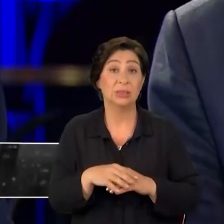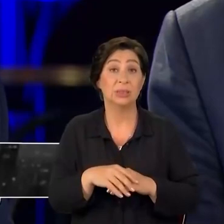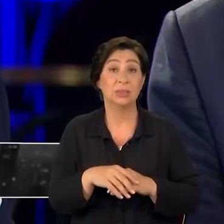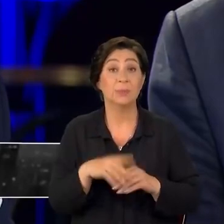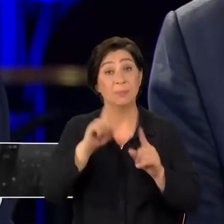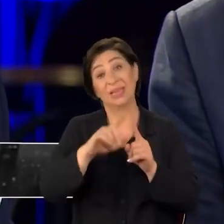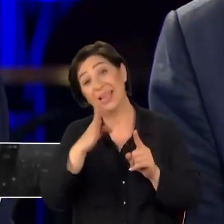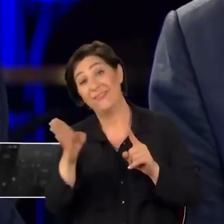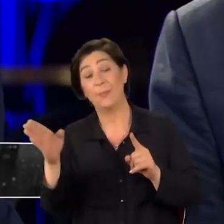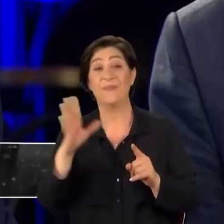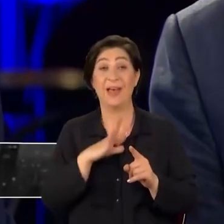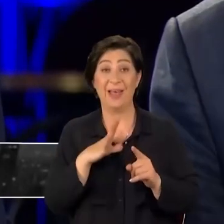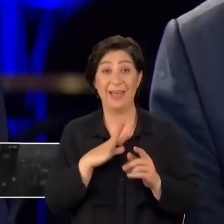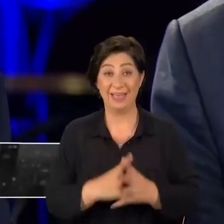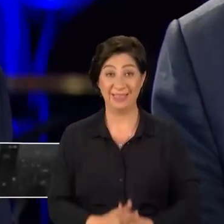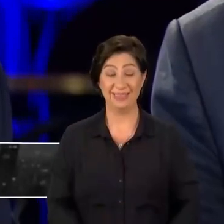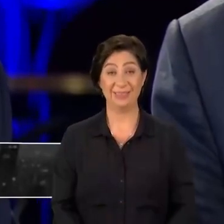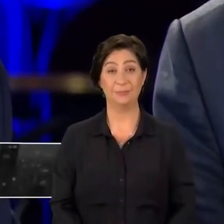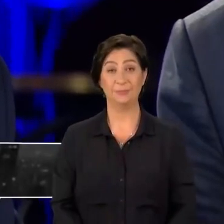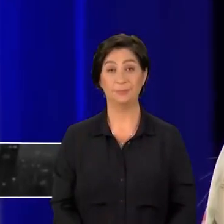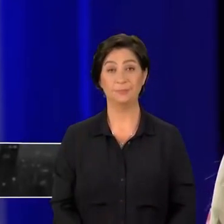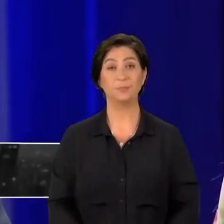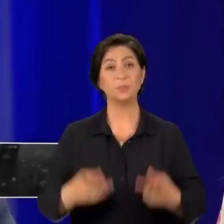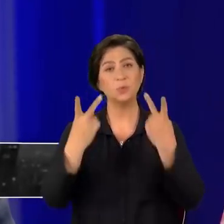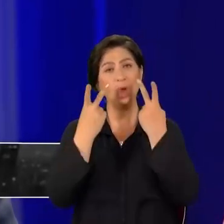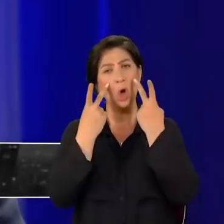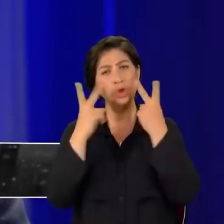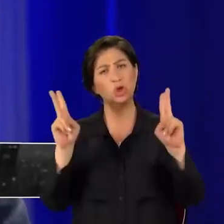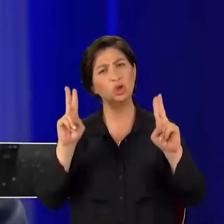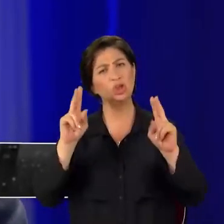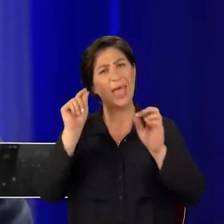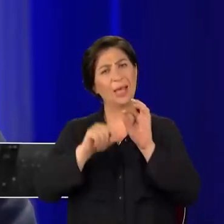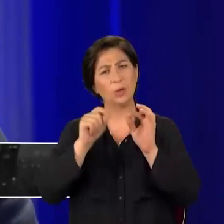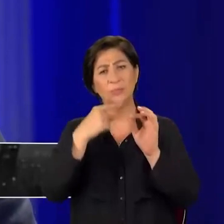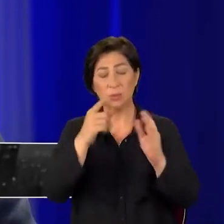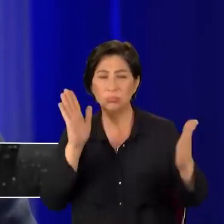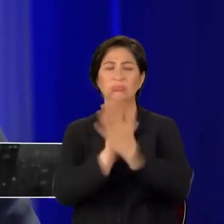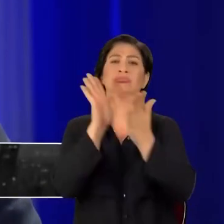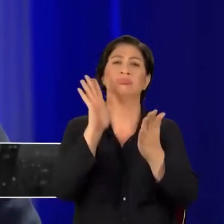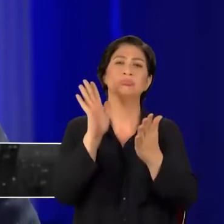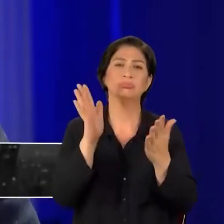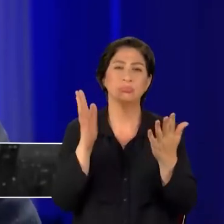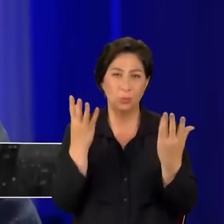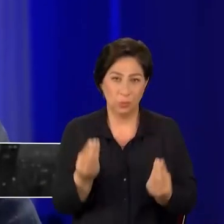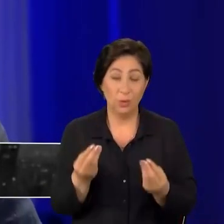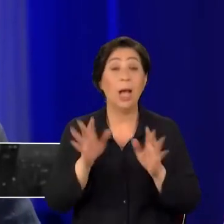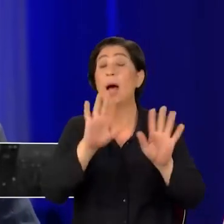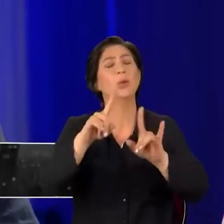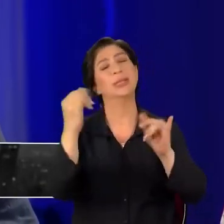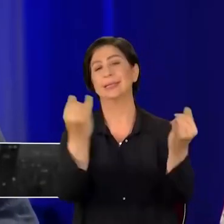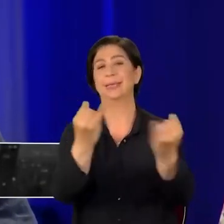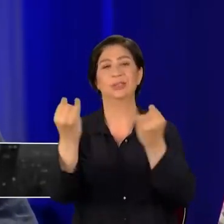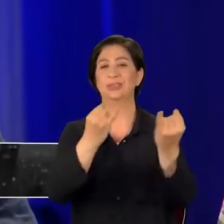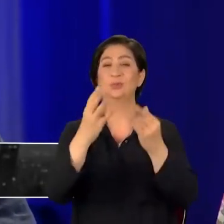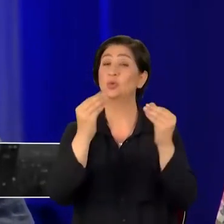ama. Ama özgürlükçü ekonomi dediğiniz zaman duvara toslar. Hayır, pardon. O çok tartışırız. O